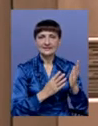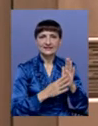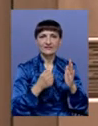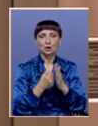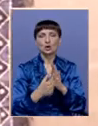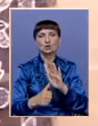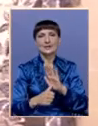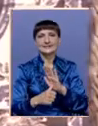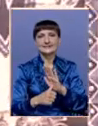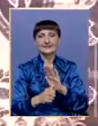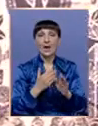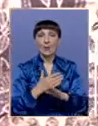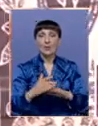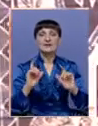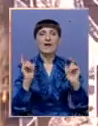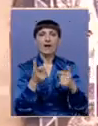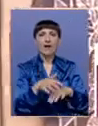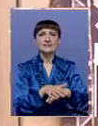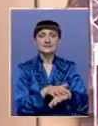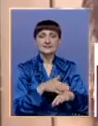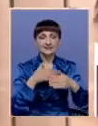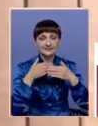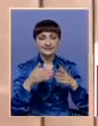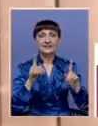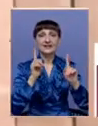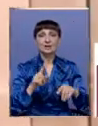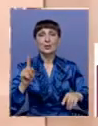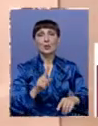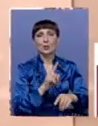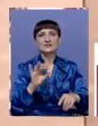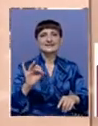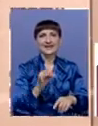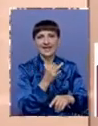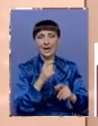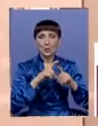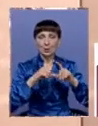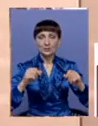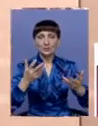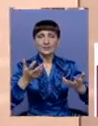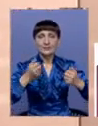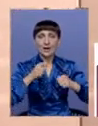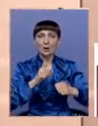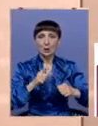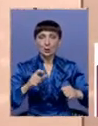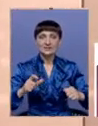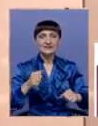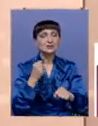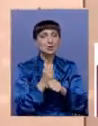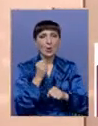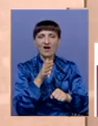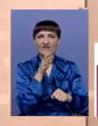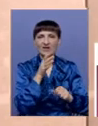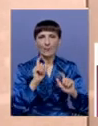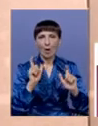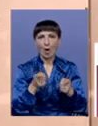9 до 6. Культурные объекты будут принимать посетителей в строго ограниченном количестве – до 30 человек. Конечно же,